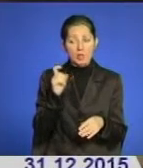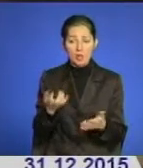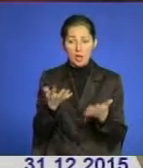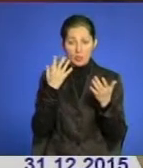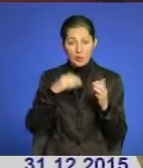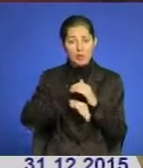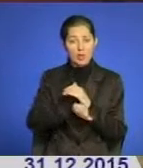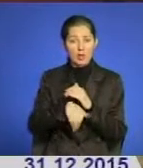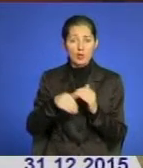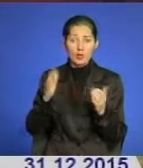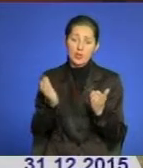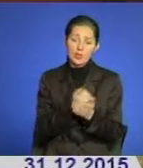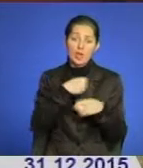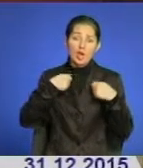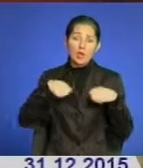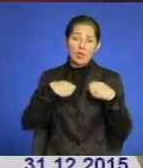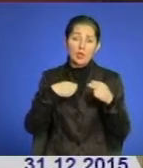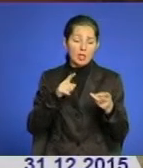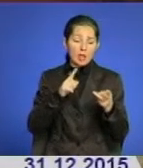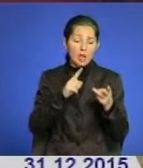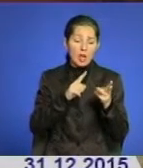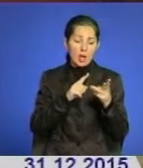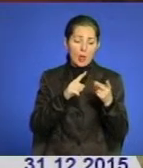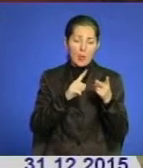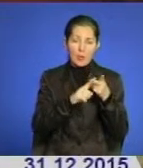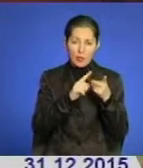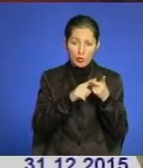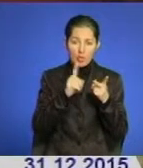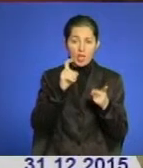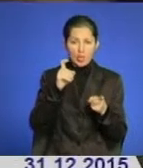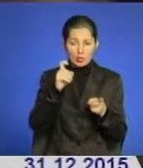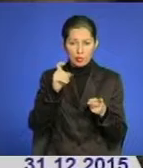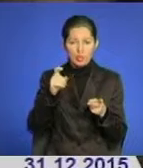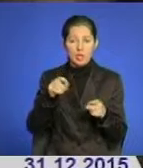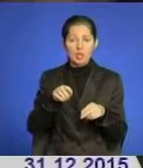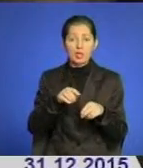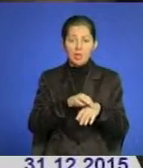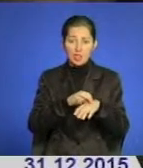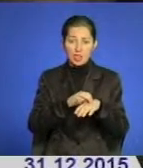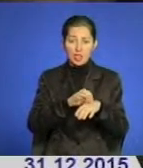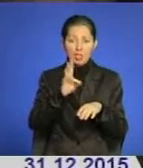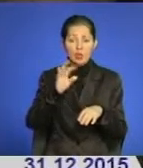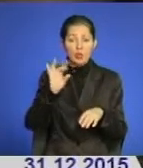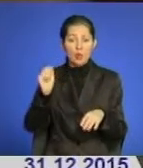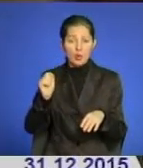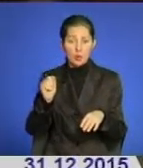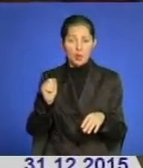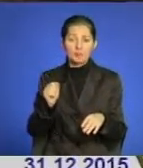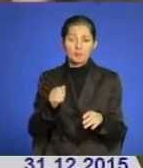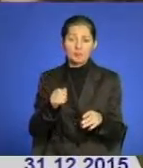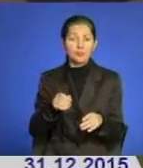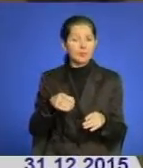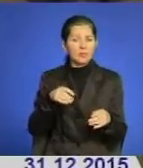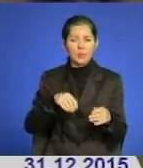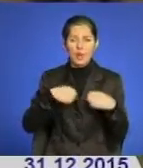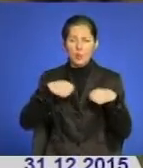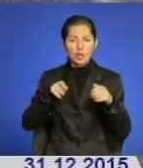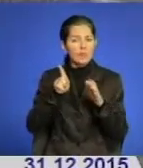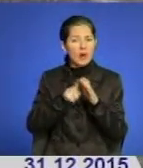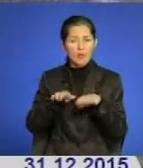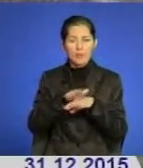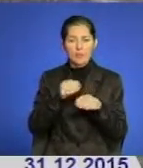крадіжку, встиг продати 150 шкір норки. Попит на хутро був, адже крадій реалізовував його за ціною нижчою від